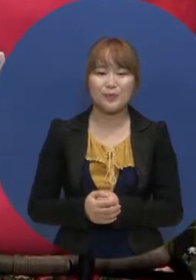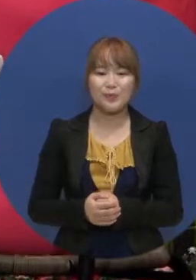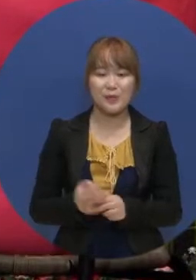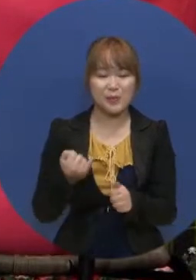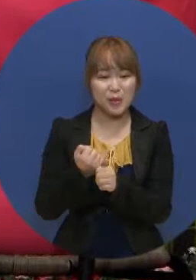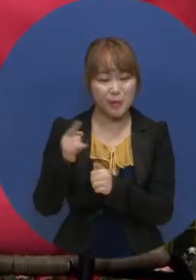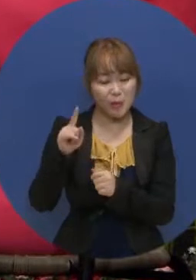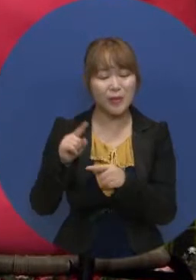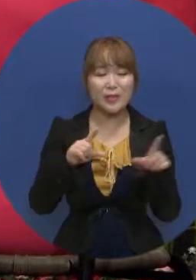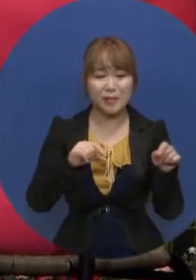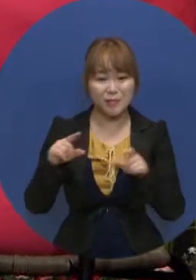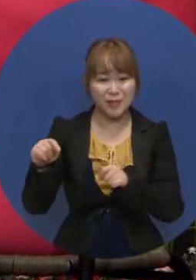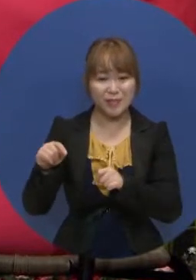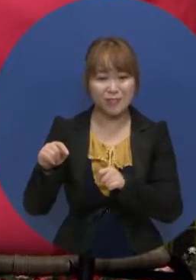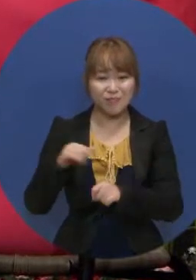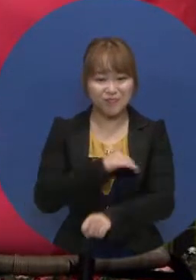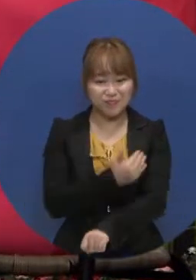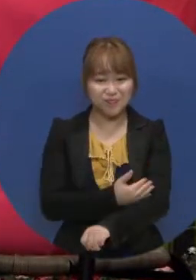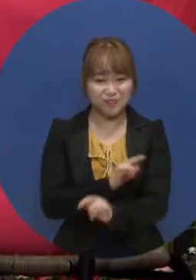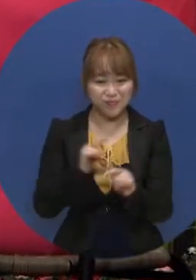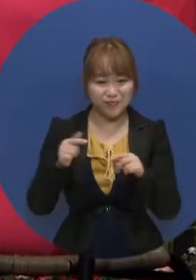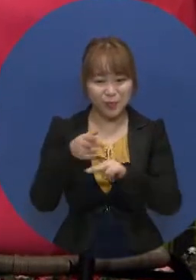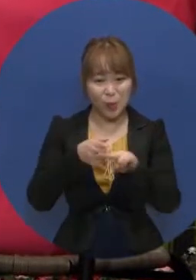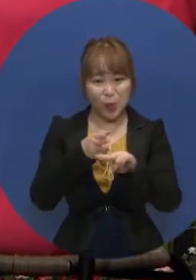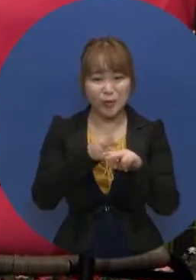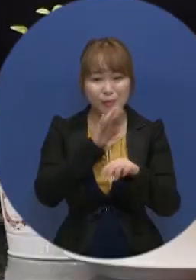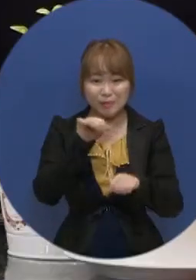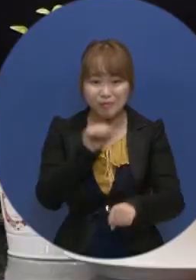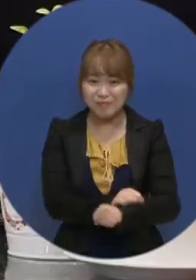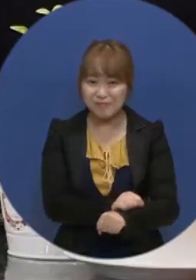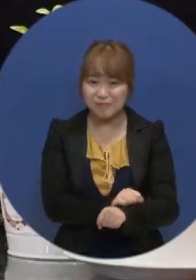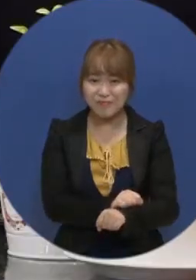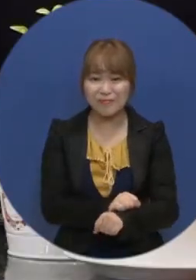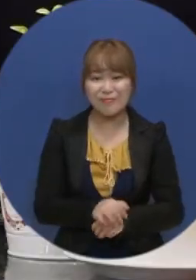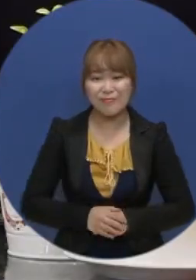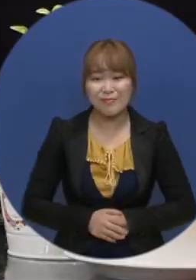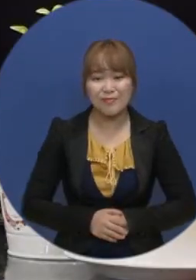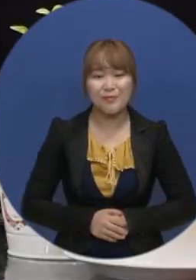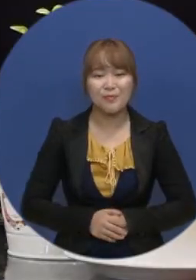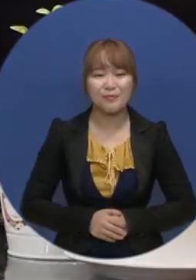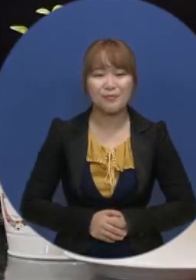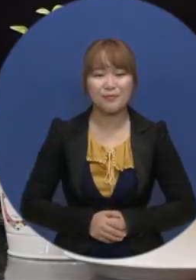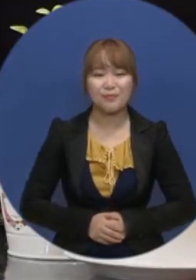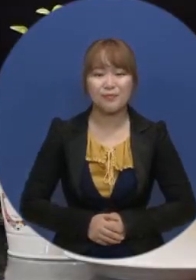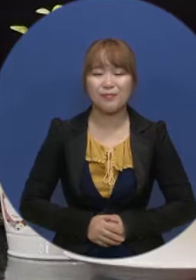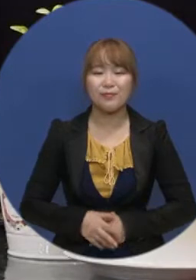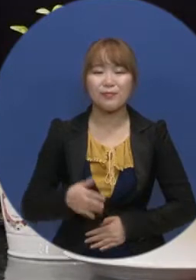사모님이 어떤 그런 음식 실력이나 막 그런 요리 실력은 좋으신가요? 제가 그